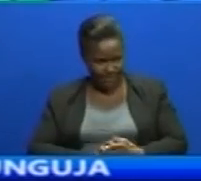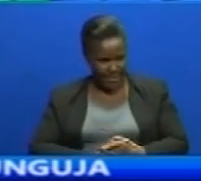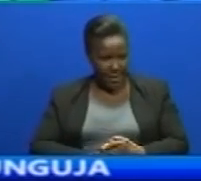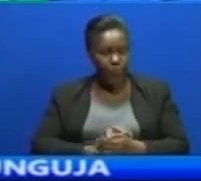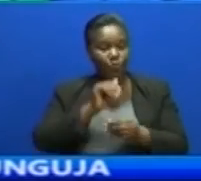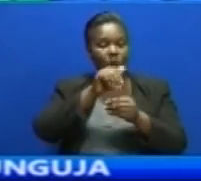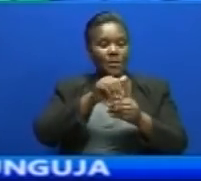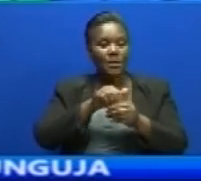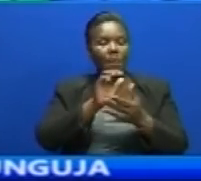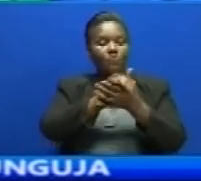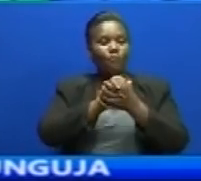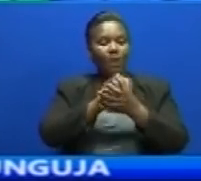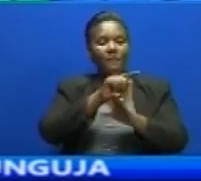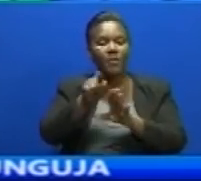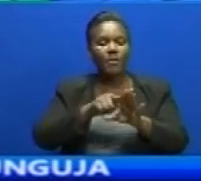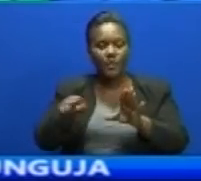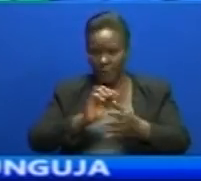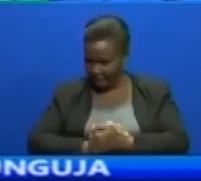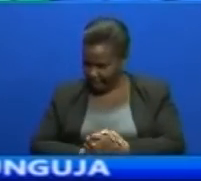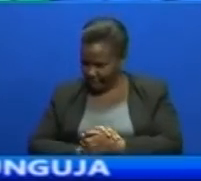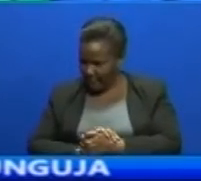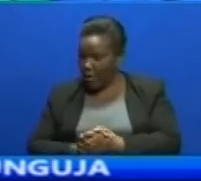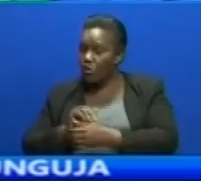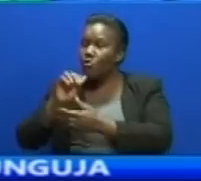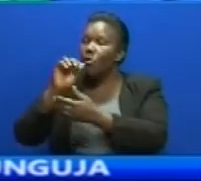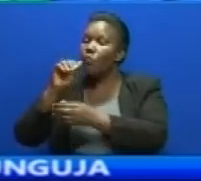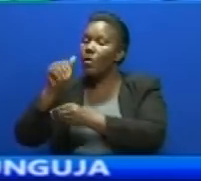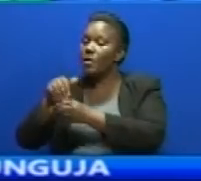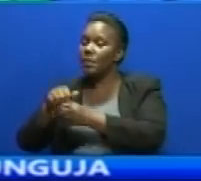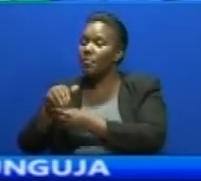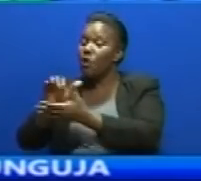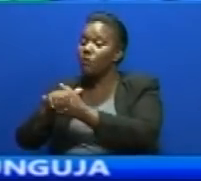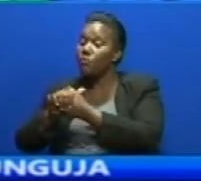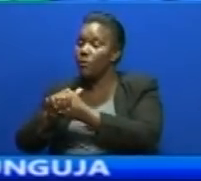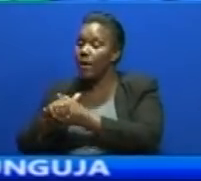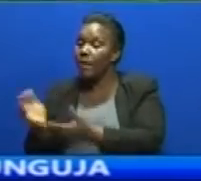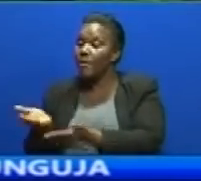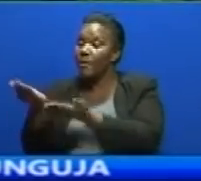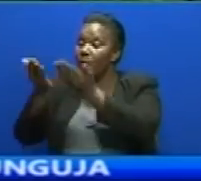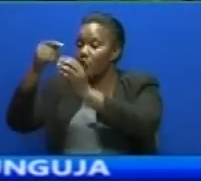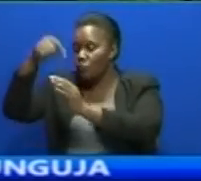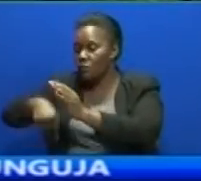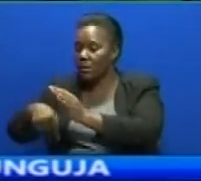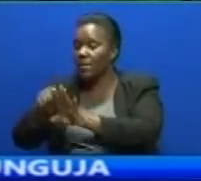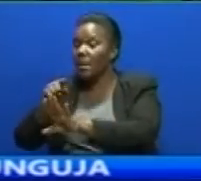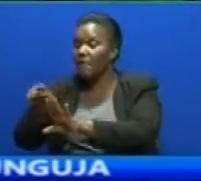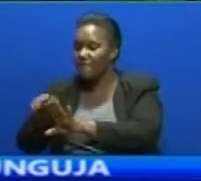Mashariki, wanachama wa Jumuiya ya Maendeleo Kusini mwa Afrika. Vyombo hivyo tunavitambua na tunatoa michango na